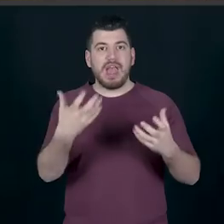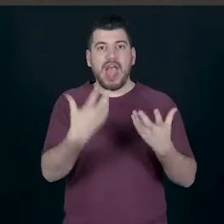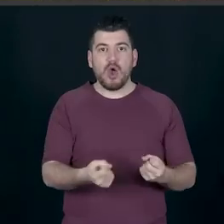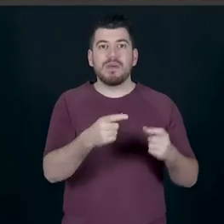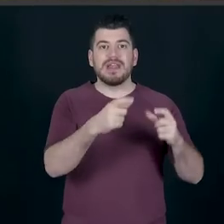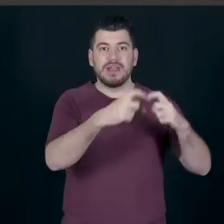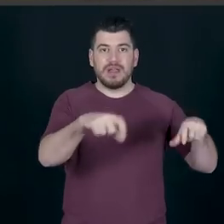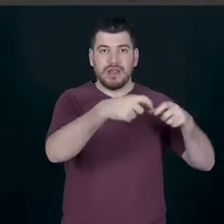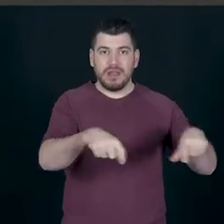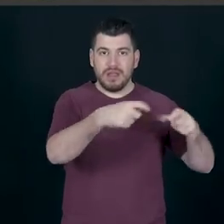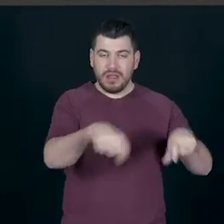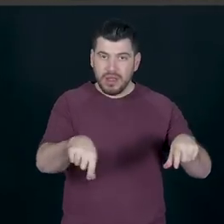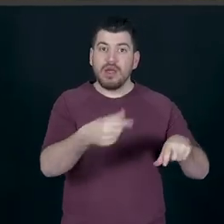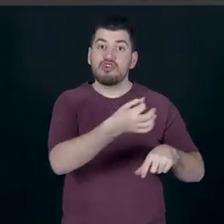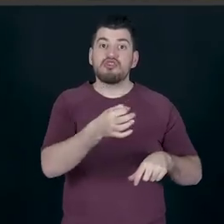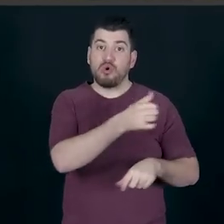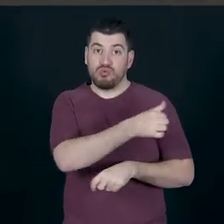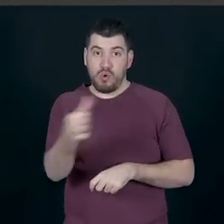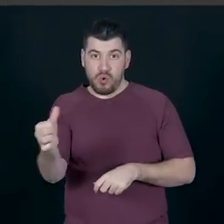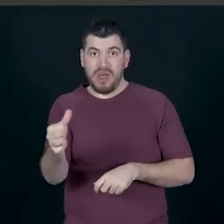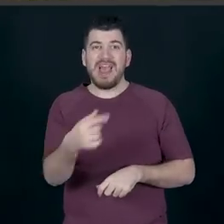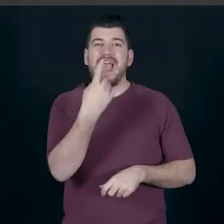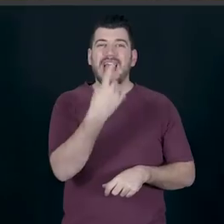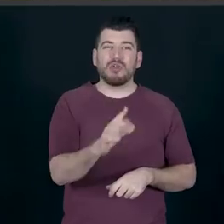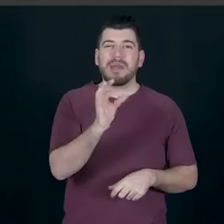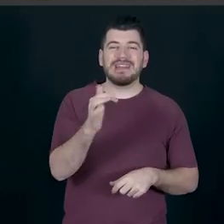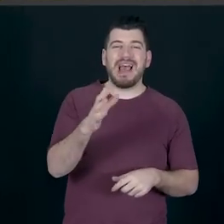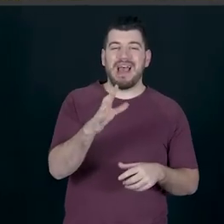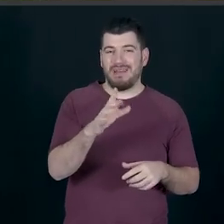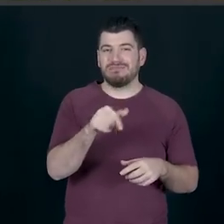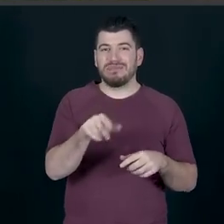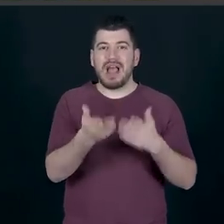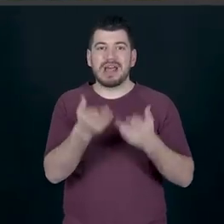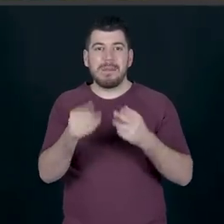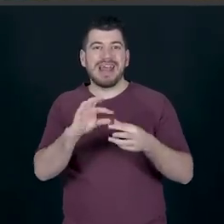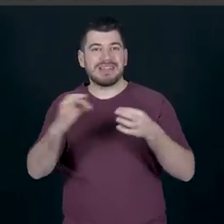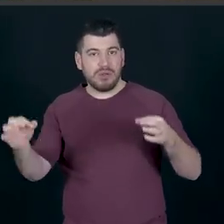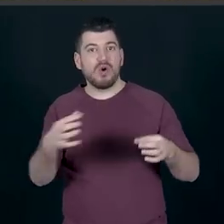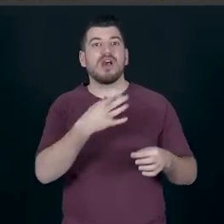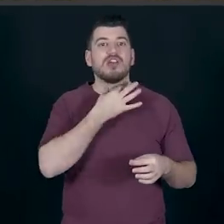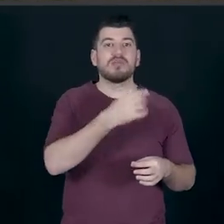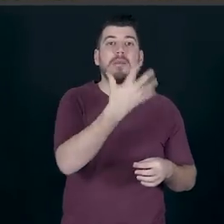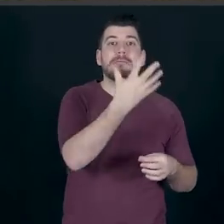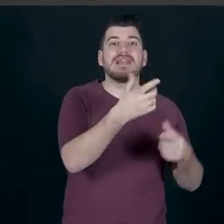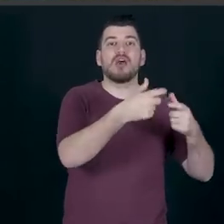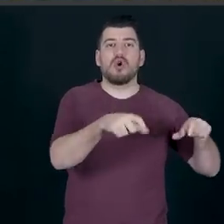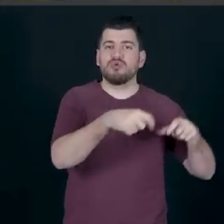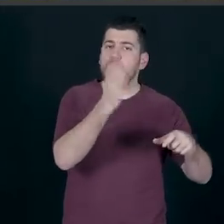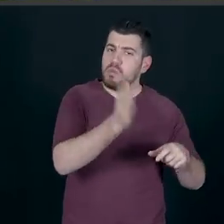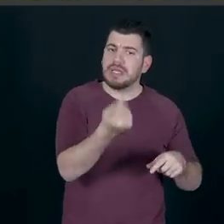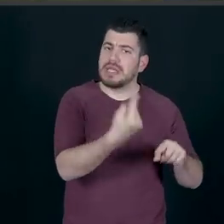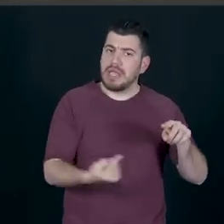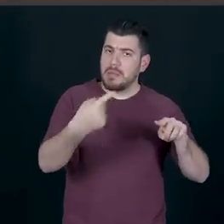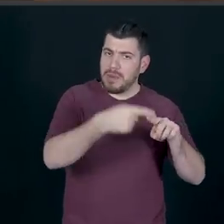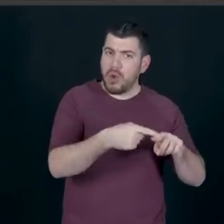κρόκους. Για περίπου κάθε 100 γραμμάρια ζυμαρικών βάζω και ένα κρόκο. Μπορείτε να βάλετε και παραπάνω, και 7 και 8 μπορείτε να βάλετε, αλλά βάζω 5 γιατί είμαι σίγουρος